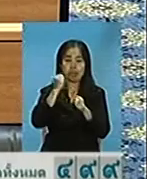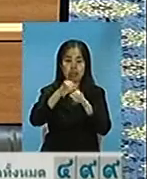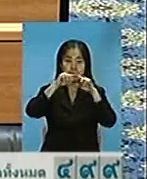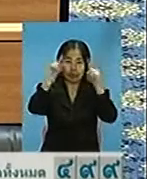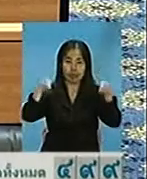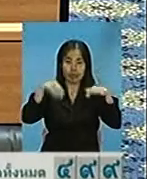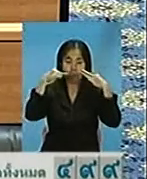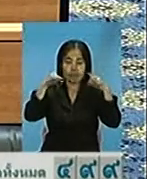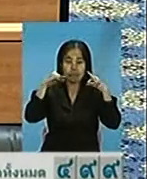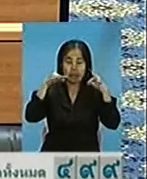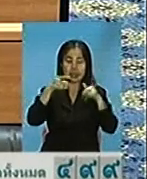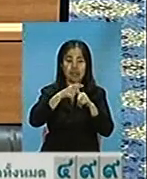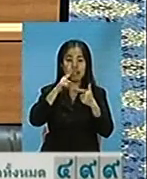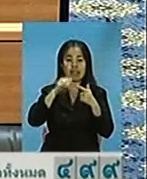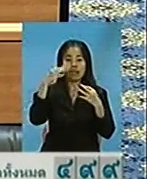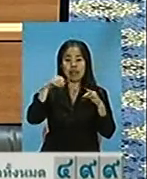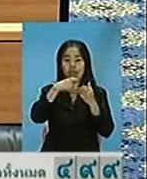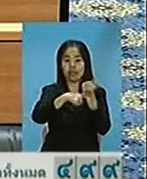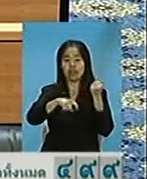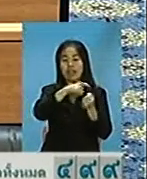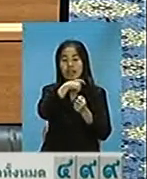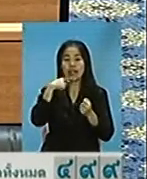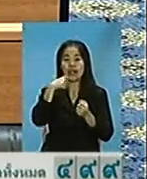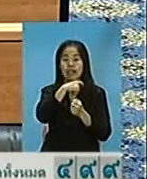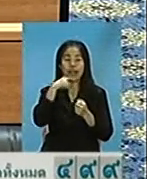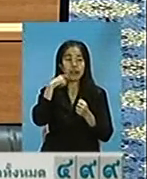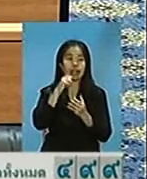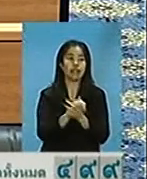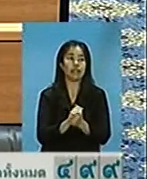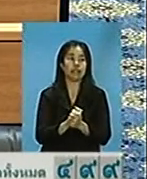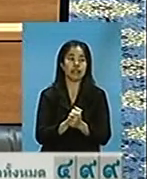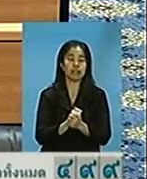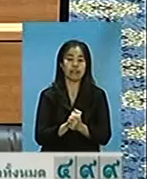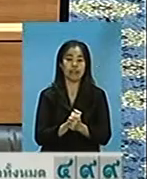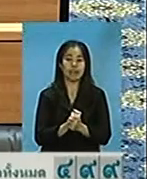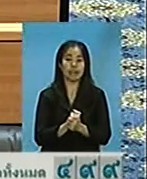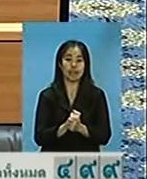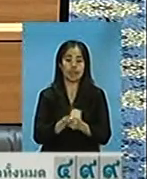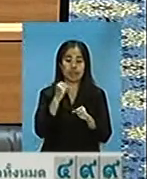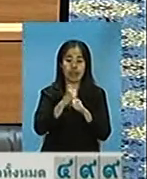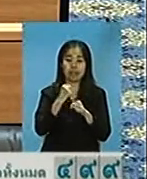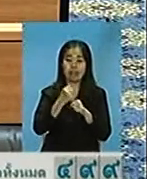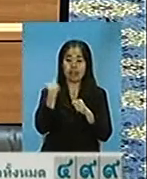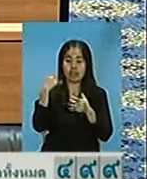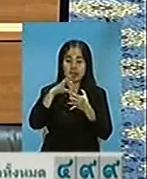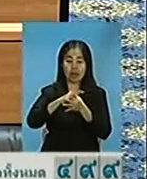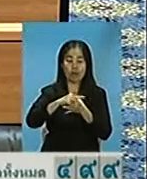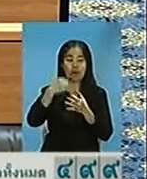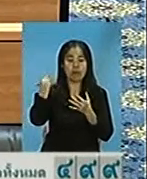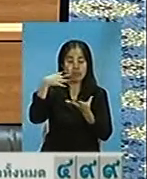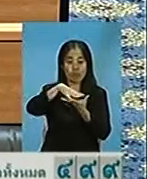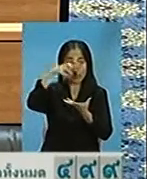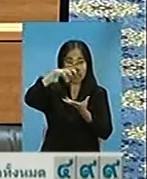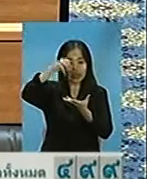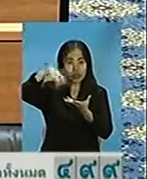เป็นยางแท่งเป็นยางลูกขุนเป็นยางลูกขุนรมควันฮะ